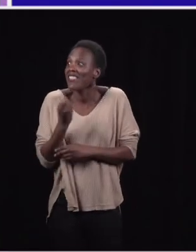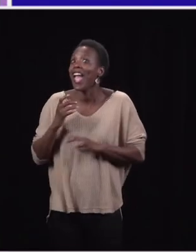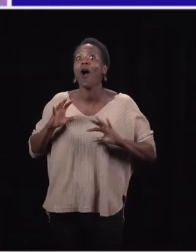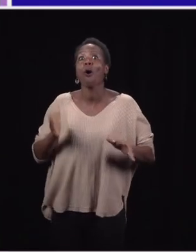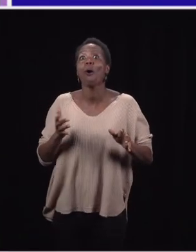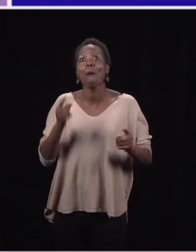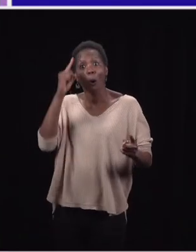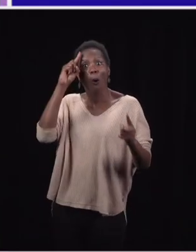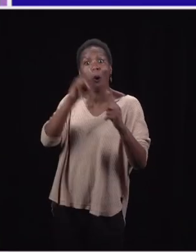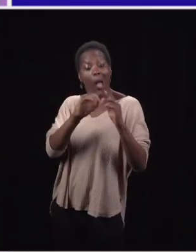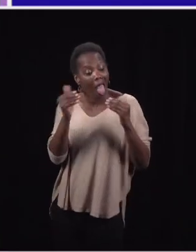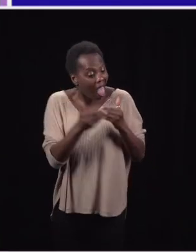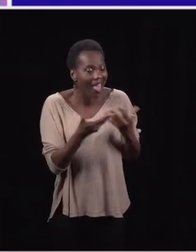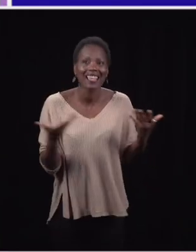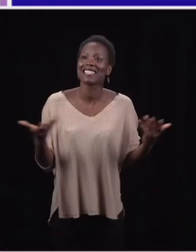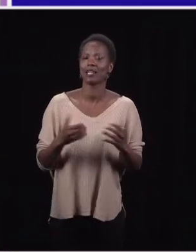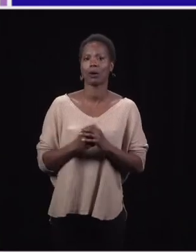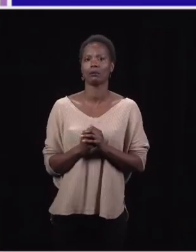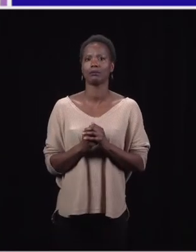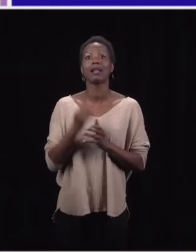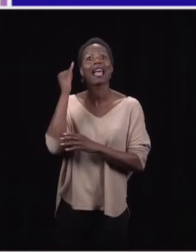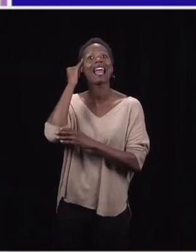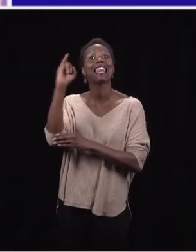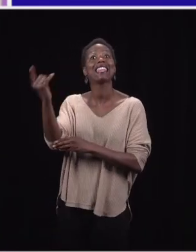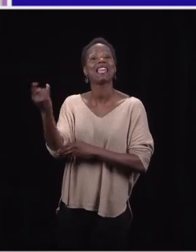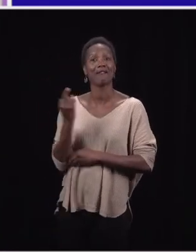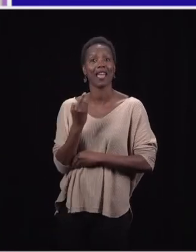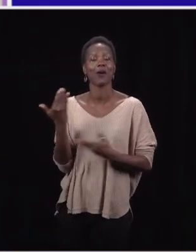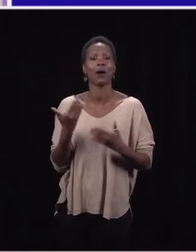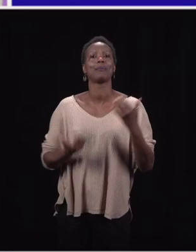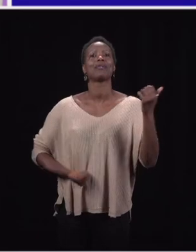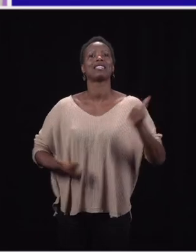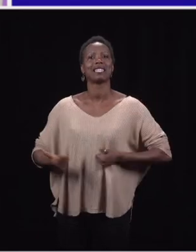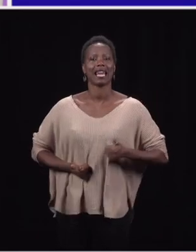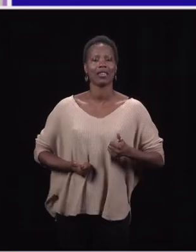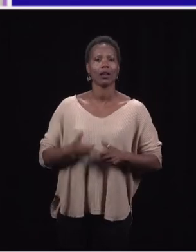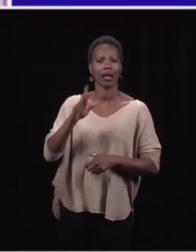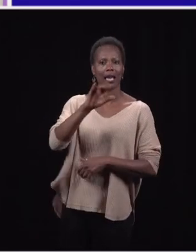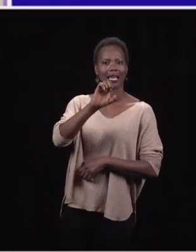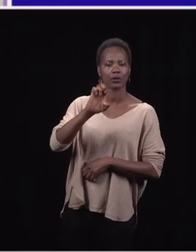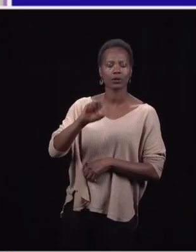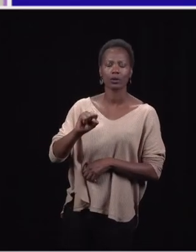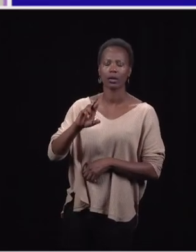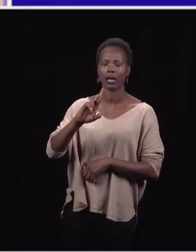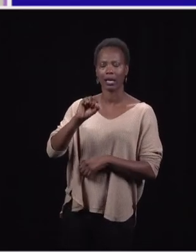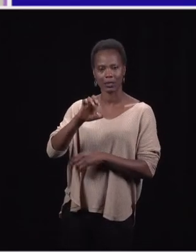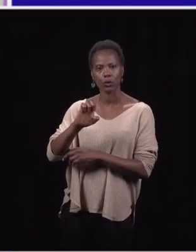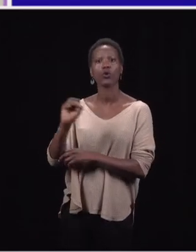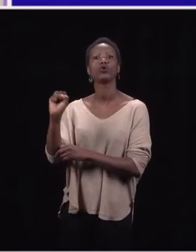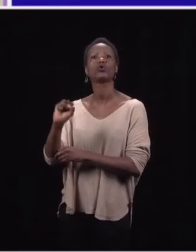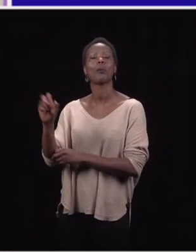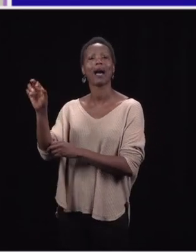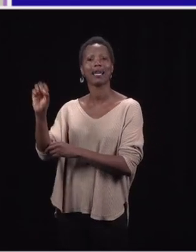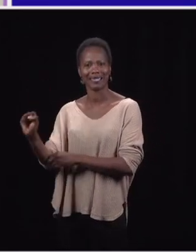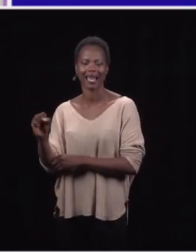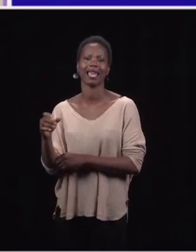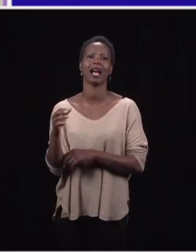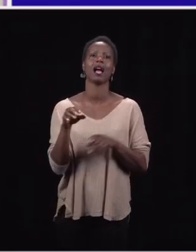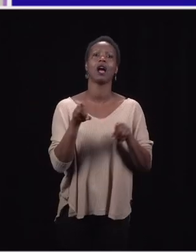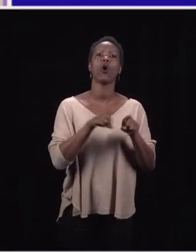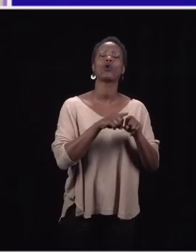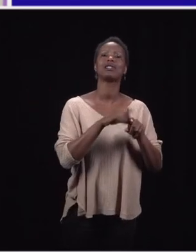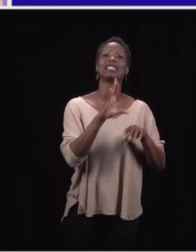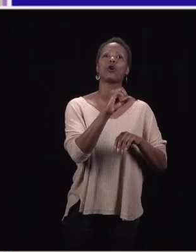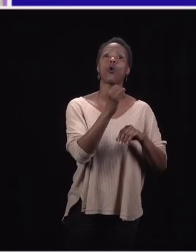alors l'idée est née d'une rencontre entre la directrice RSE de Sopra Steria consullo benicourt et le